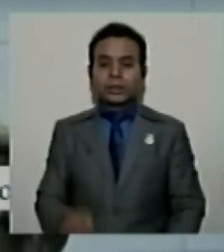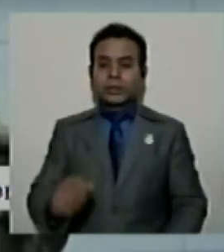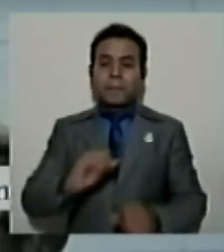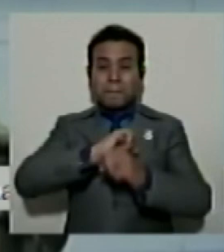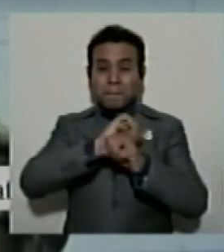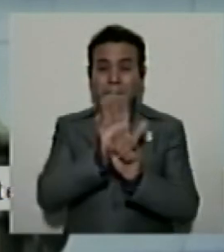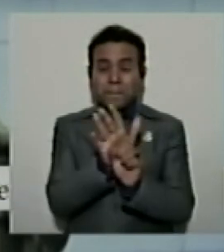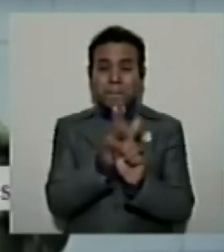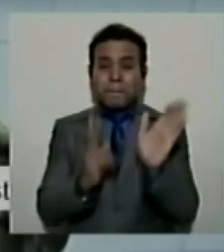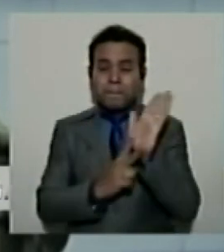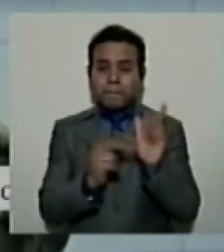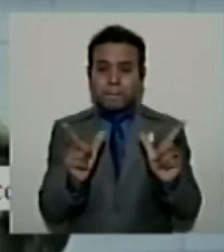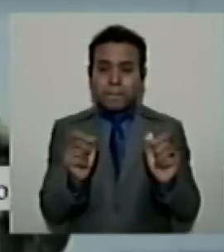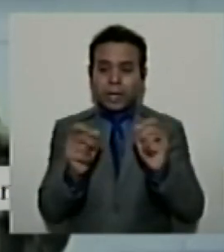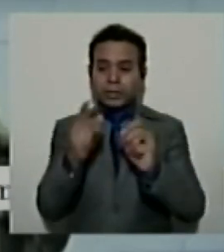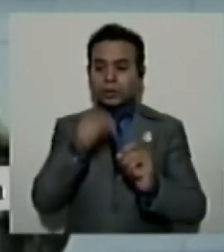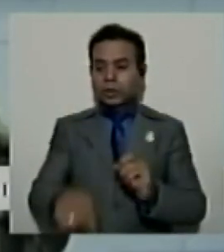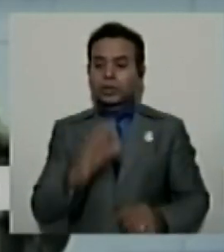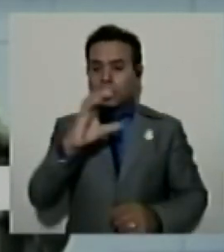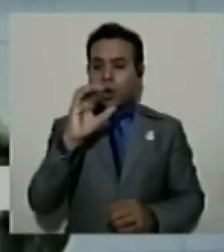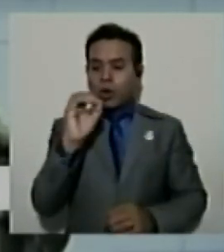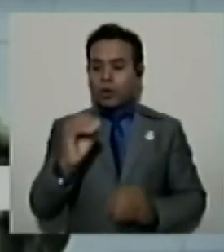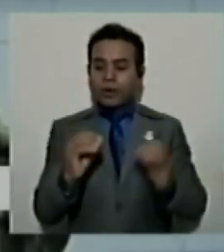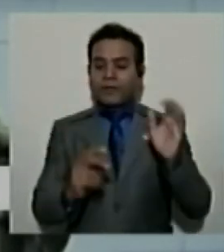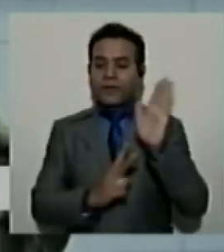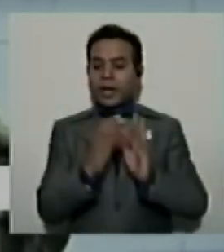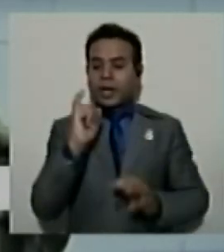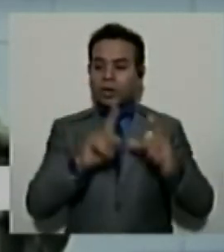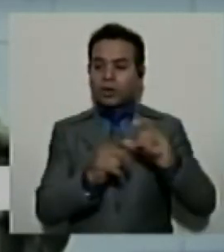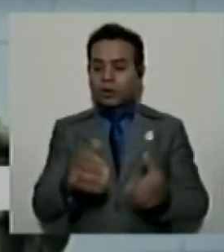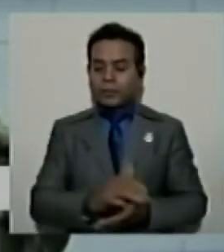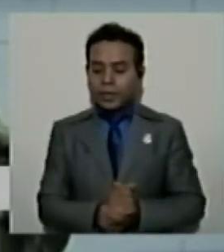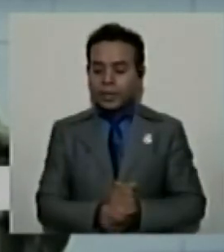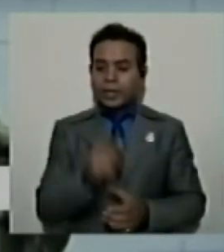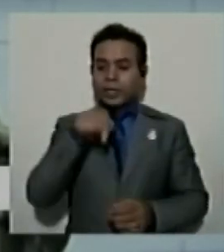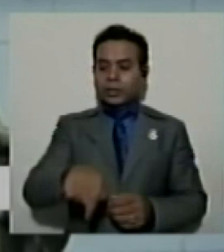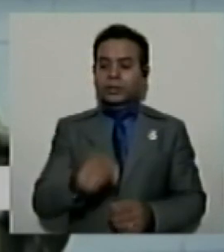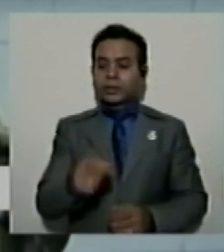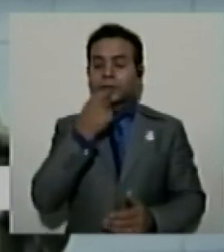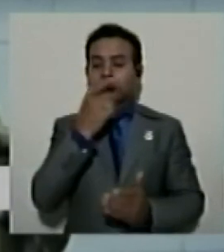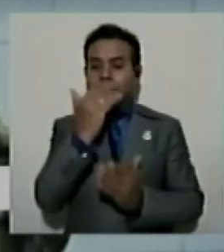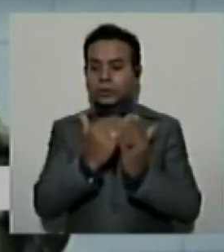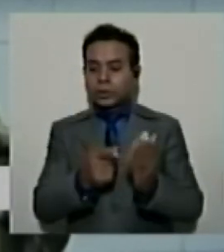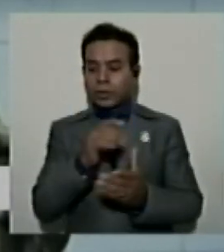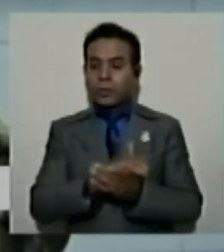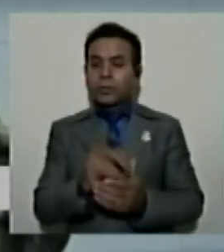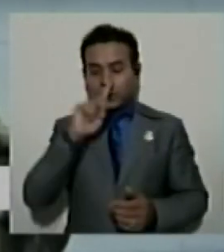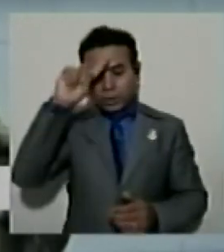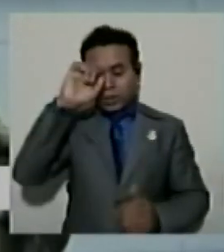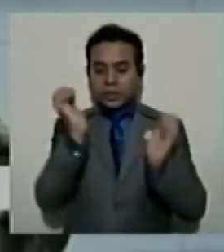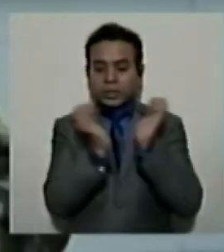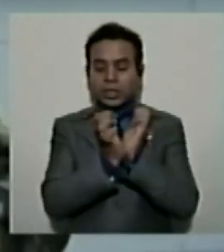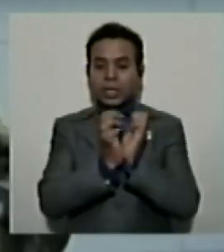নির্দেশনায় স্বাস্থ্য ও পরিবার পরিকল্পনা মন্ত্রণালয় এবং স্বাস্থ্য অধিদপ্তরের যথাযথ দিক